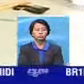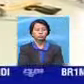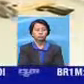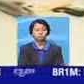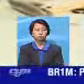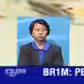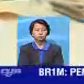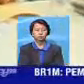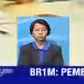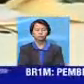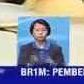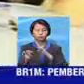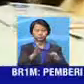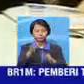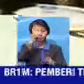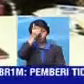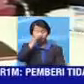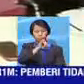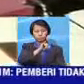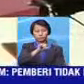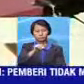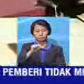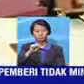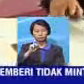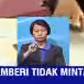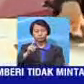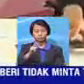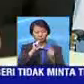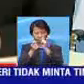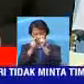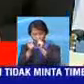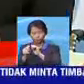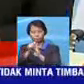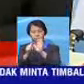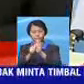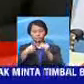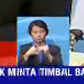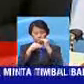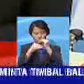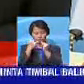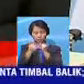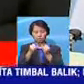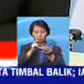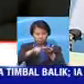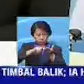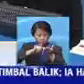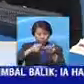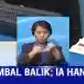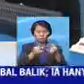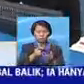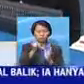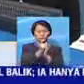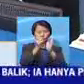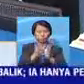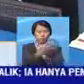berkenaan jelas Datuk yaakob draf pindaan akta berkenaan kini berada di peringkat akhir semakan oleh jabatan peguam